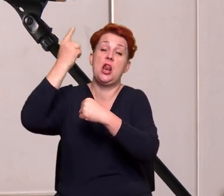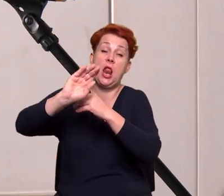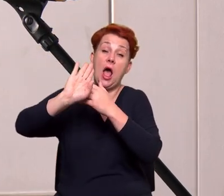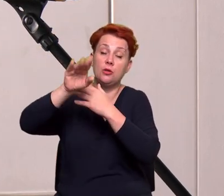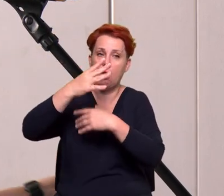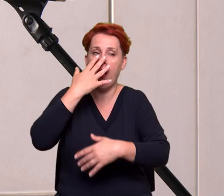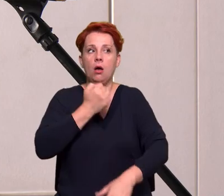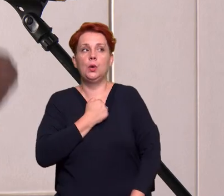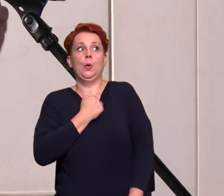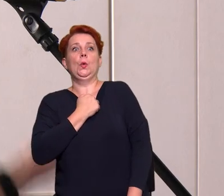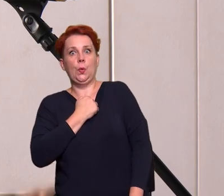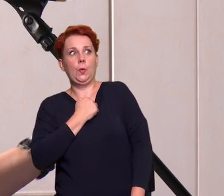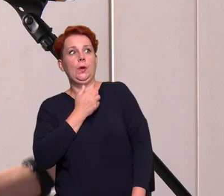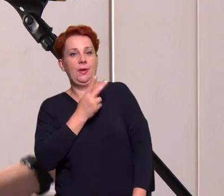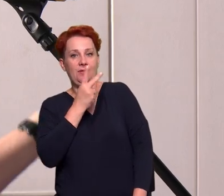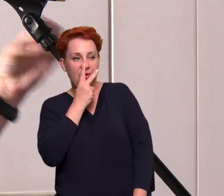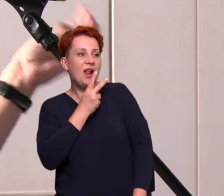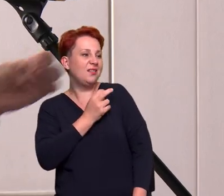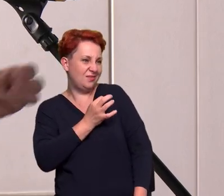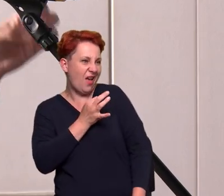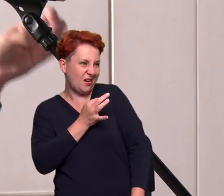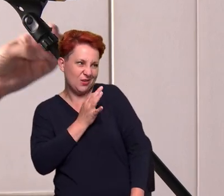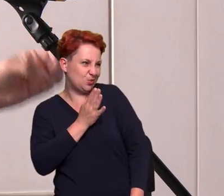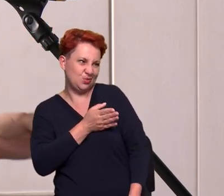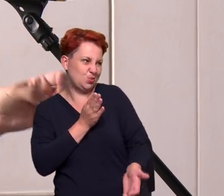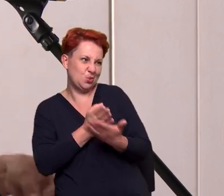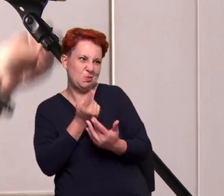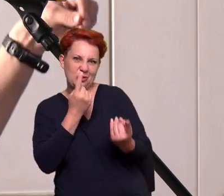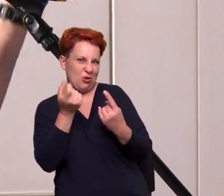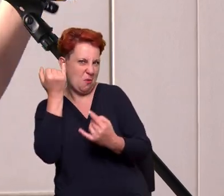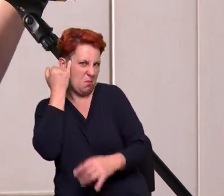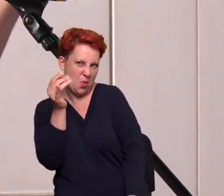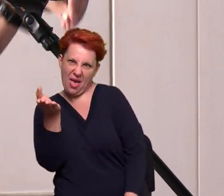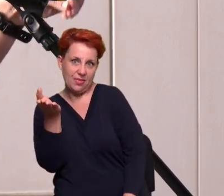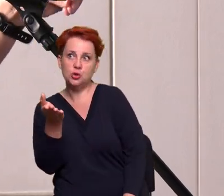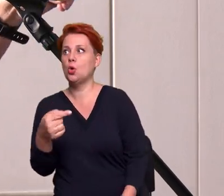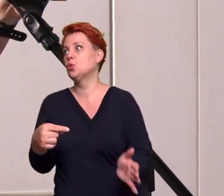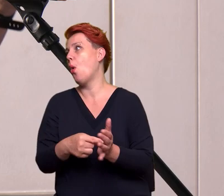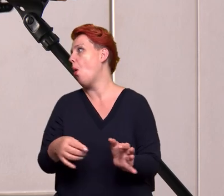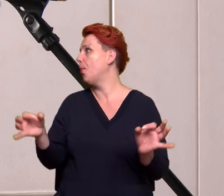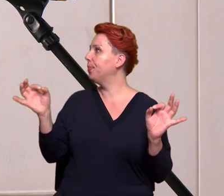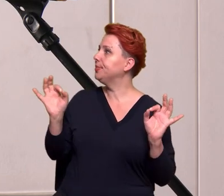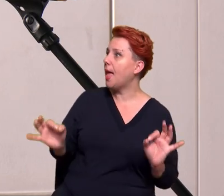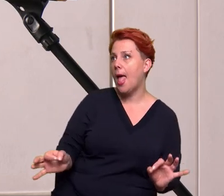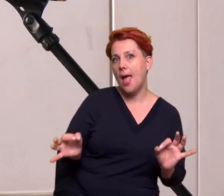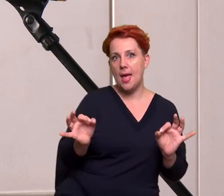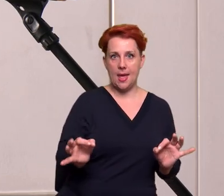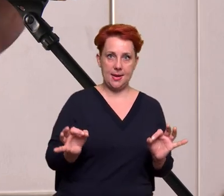bardziej widoczne, ale wydaje mi się, że obecnie jest to ślepy punkt wynikający z tego, że to jest teraz,